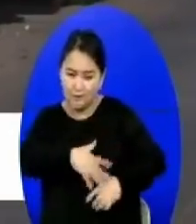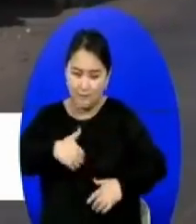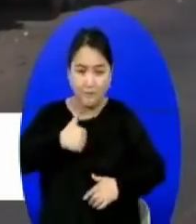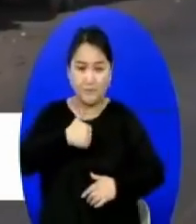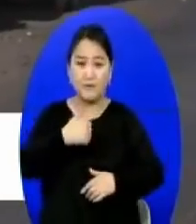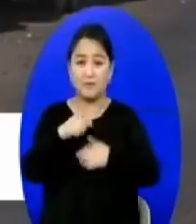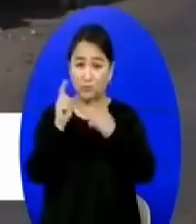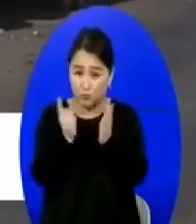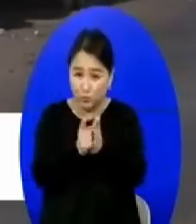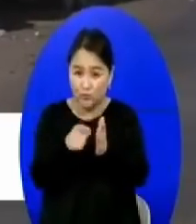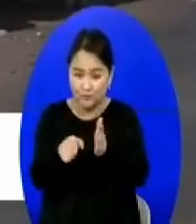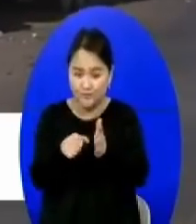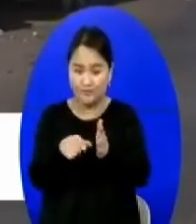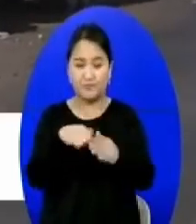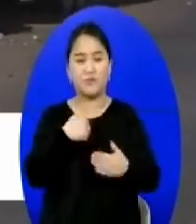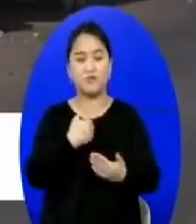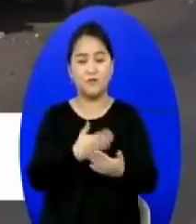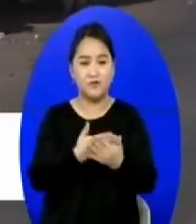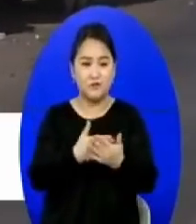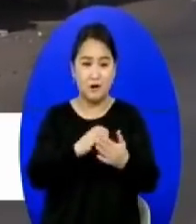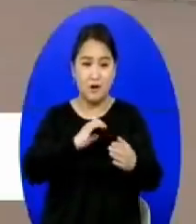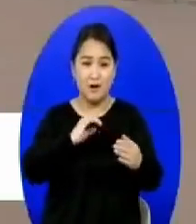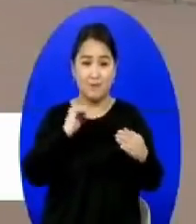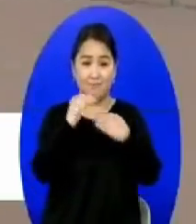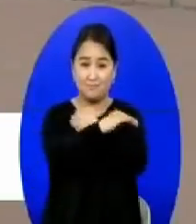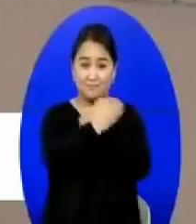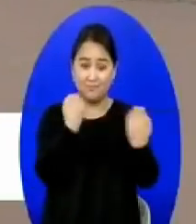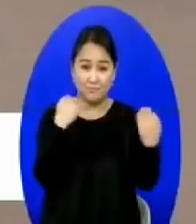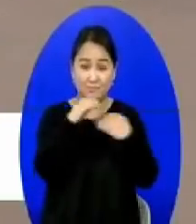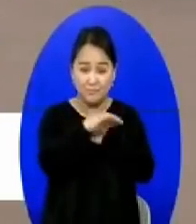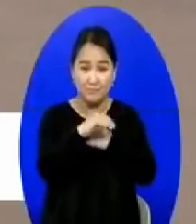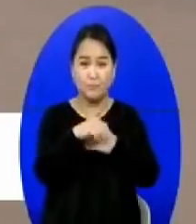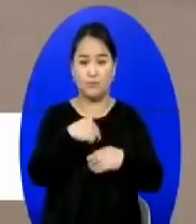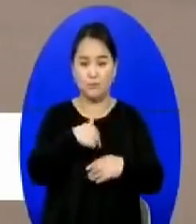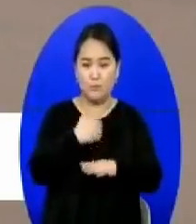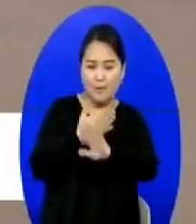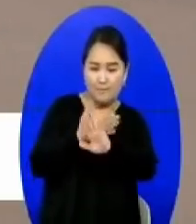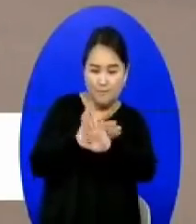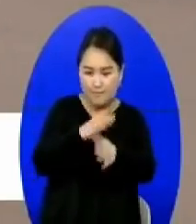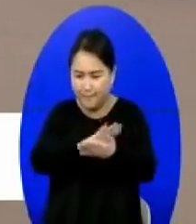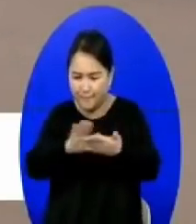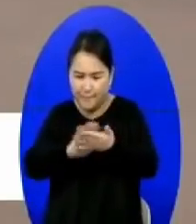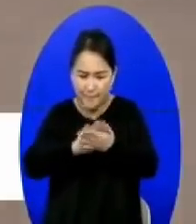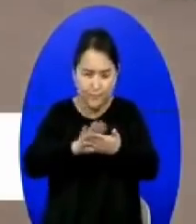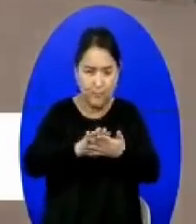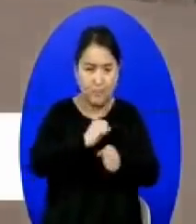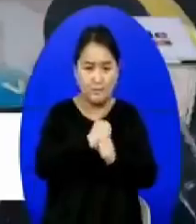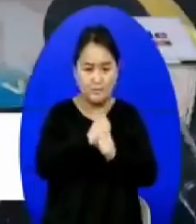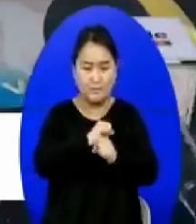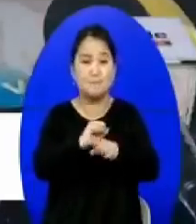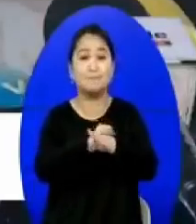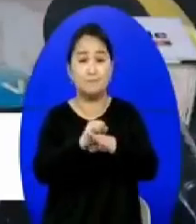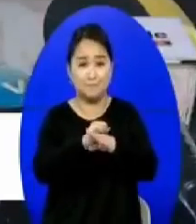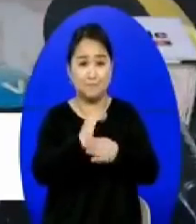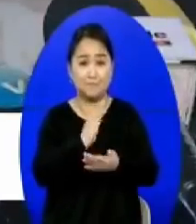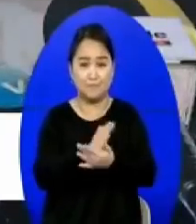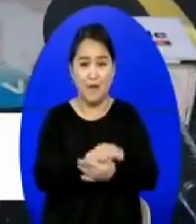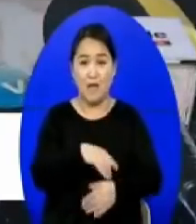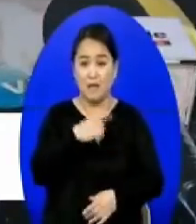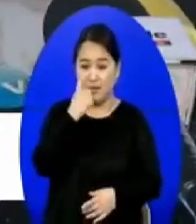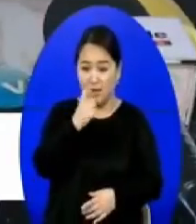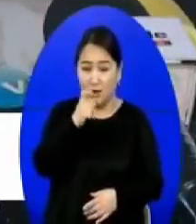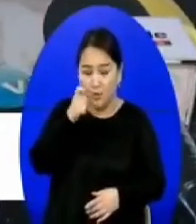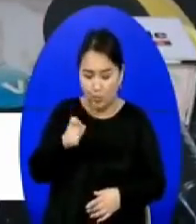экспортыг эхлүүллээ гэхэд ариутгал, халдваргүйжүүлэлт, халдвараас сэргийлэх талын бүхий л арга хэмжээг авахар төлөвлөж байгаа юм байна. Нэг үрийн хамгаалах